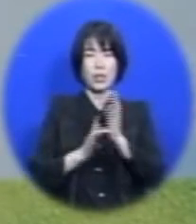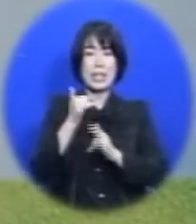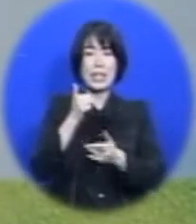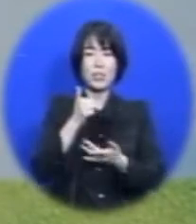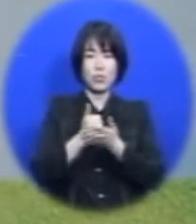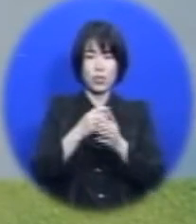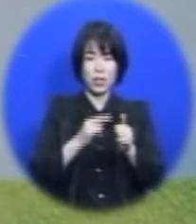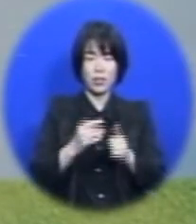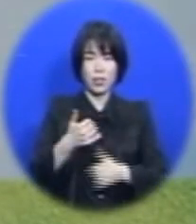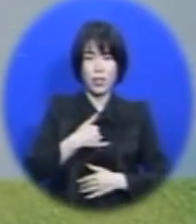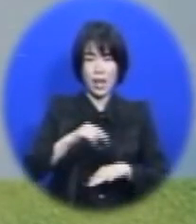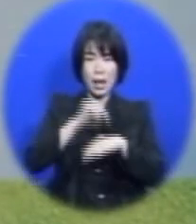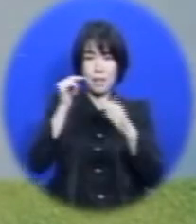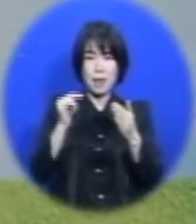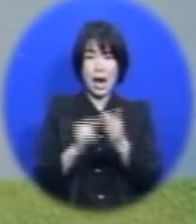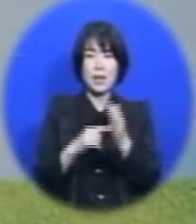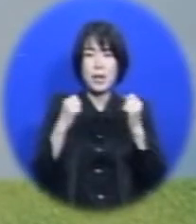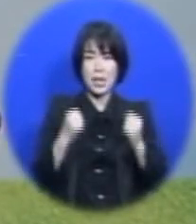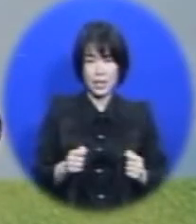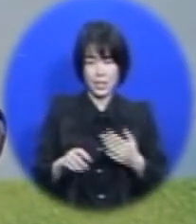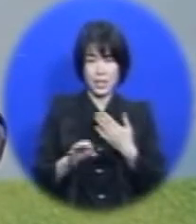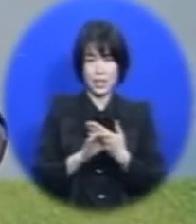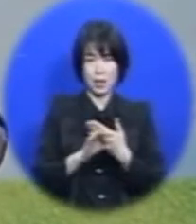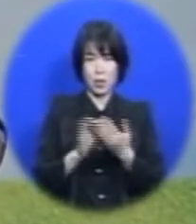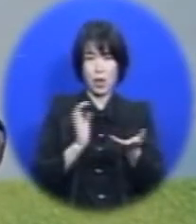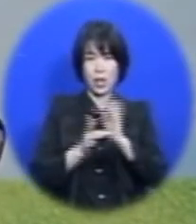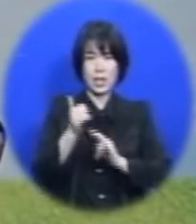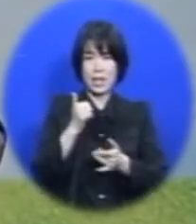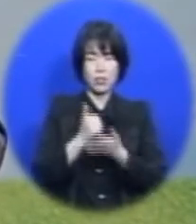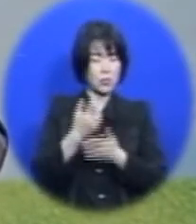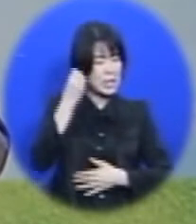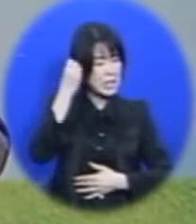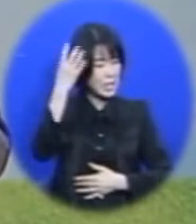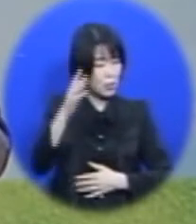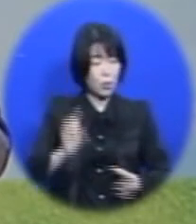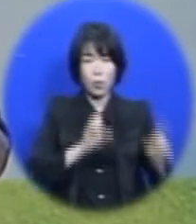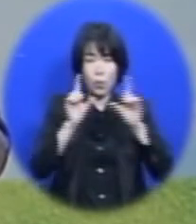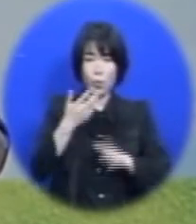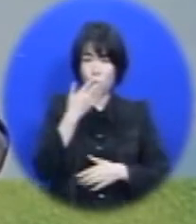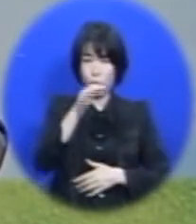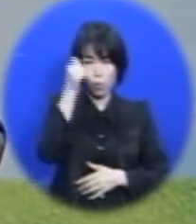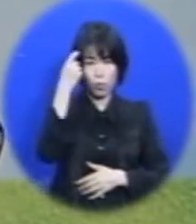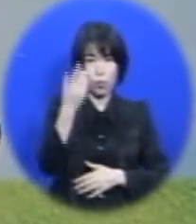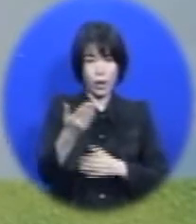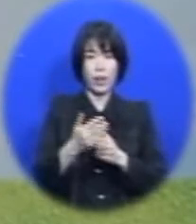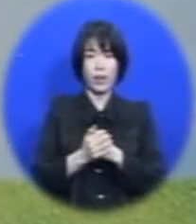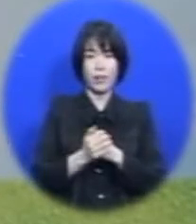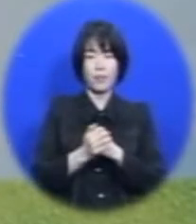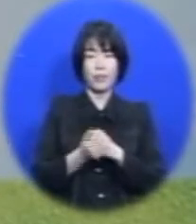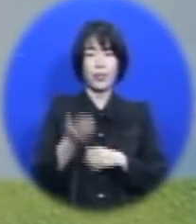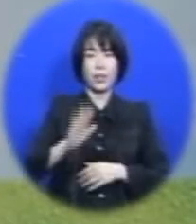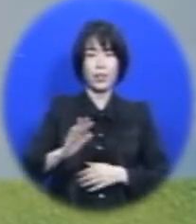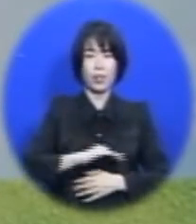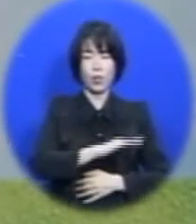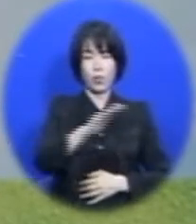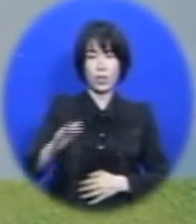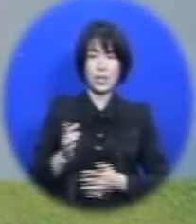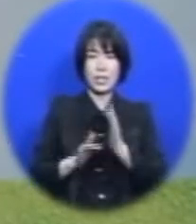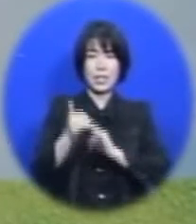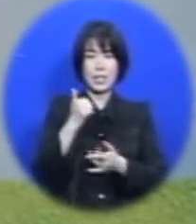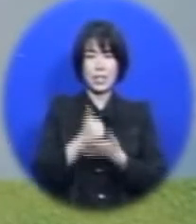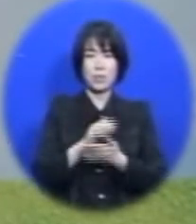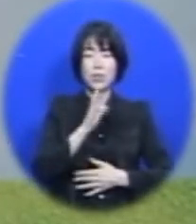예수님께서 지금 내 마음에 계시다면 예수님 잊어버리고 살 수 있겠습니까? 근데 우리는 예수님을 정말